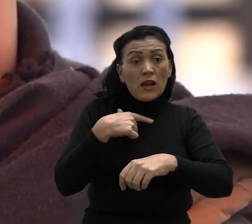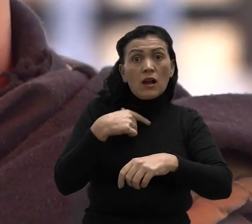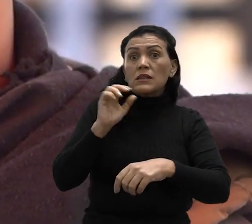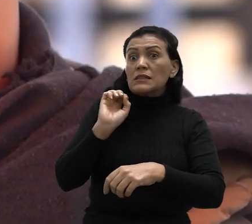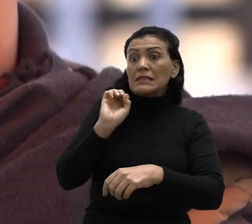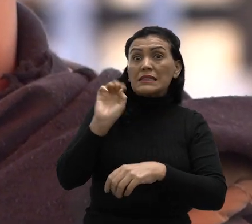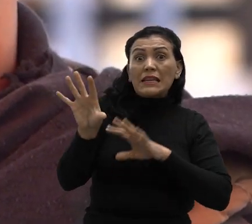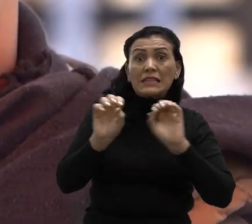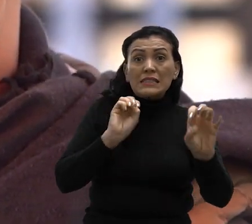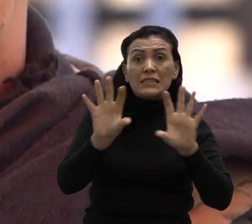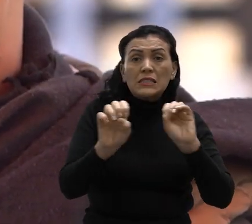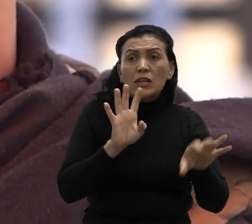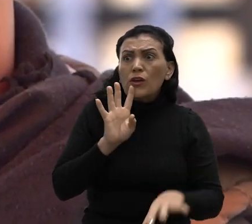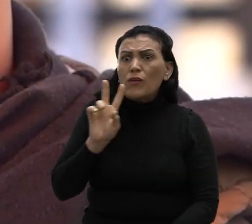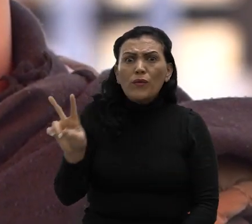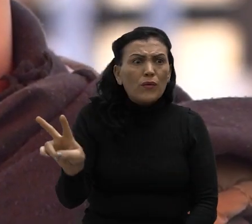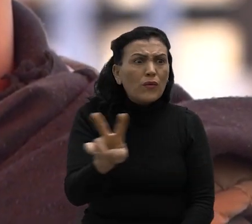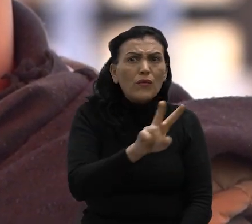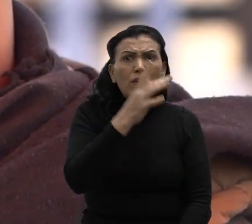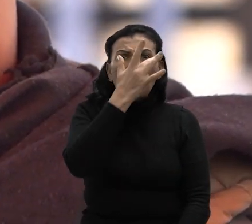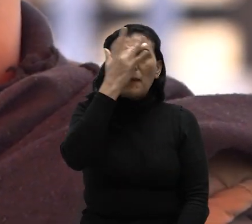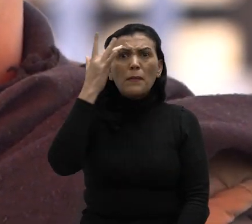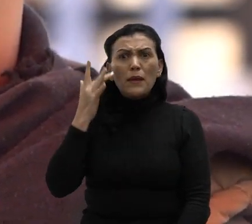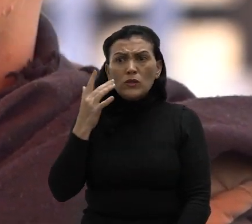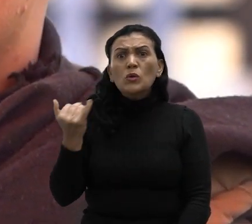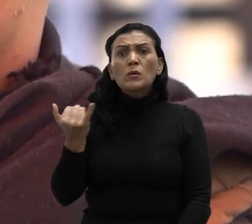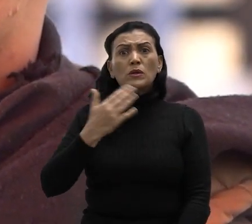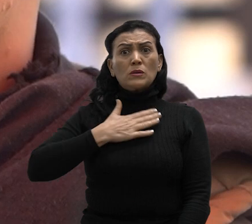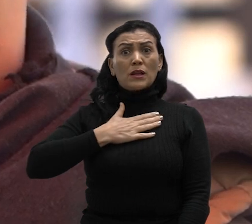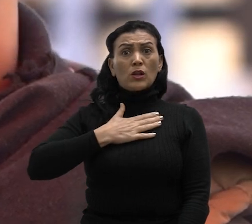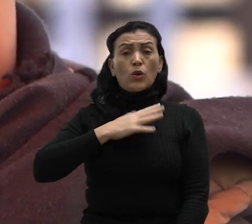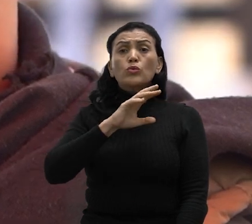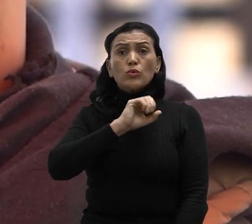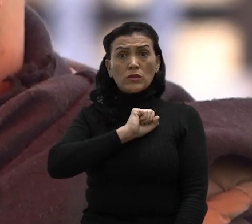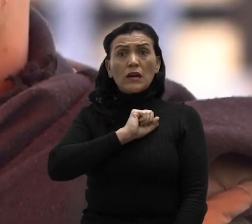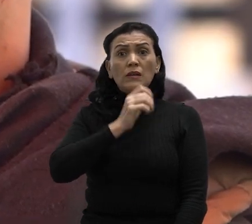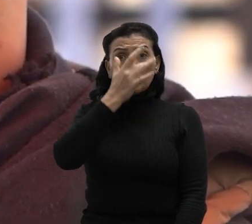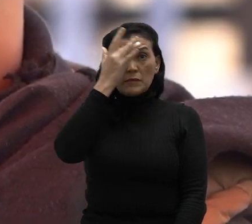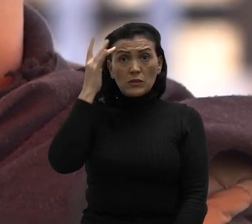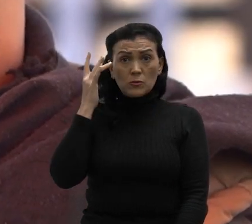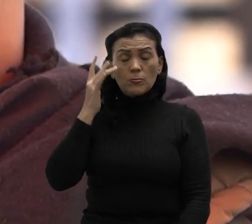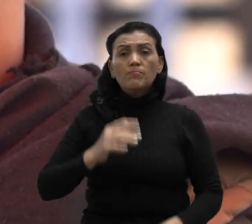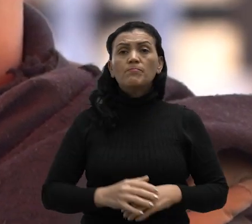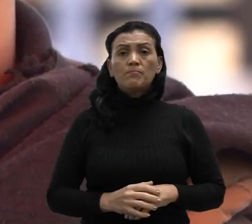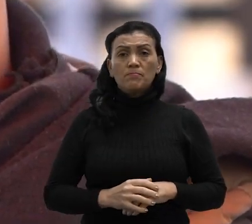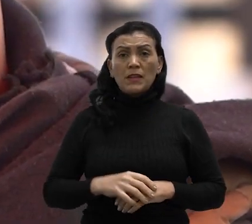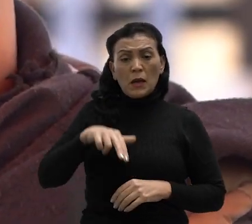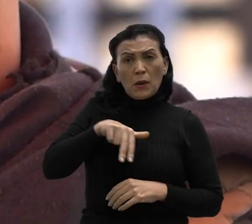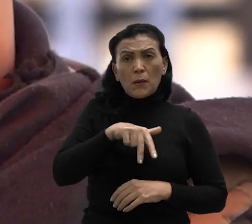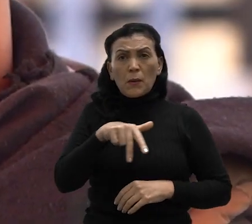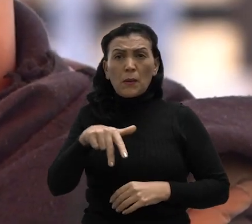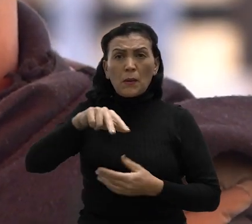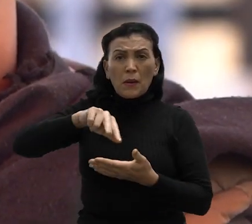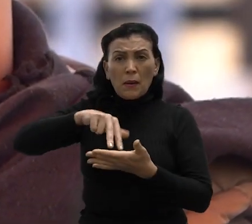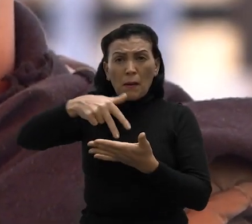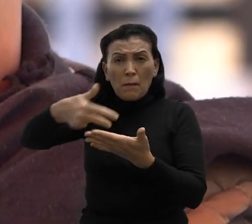ناس نعرفها بتعز علينا، نمشي فوق جثثهم مع الخوف ومع الارتباك